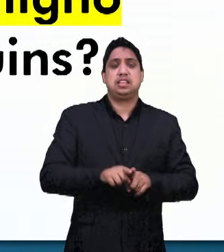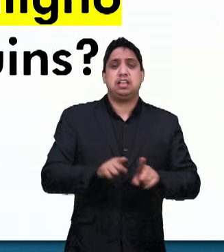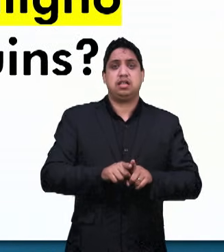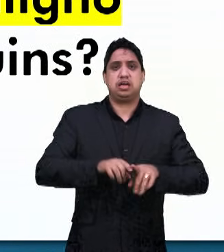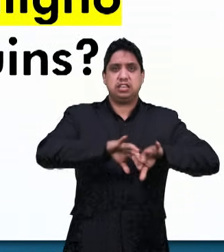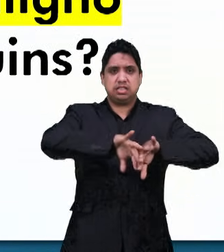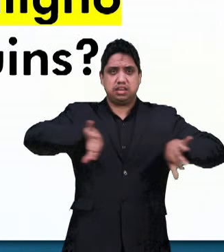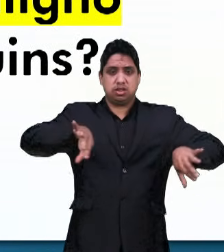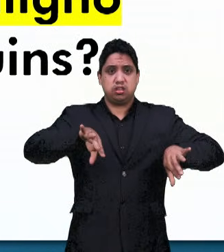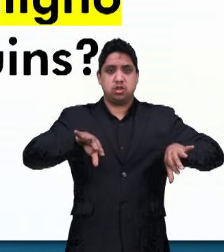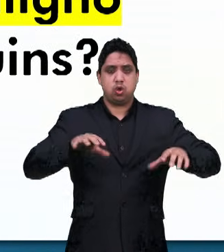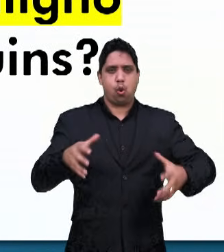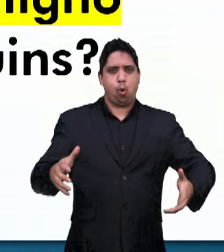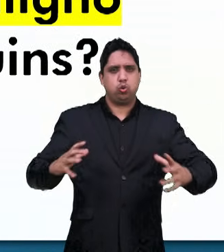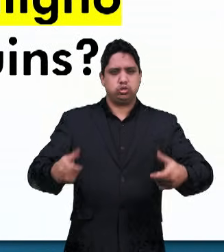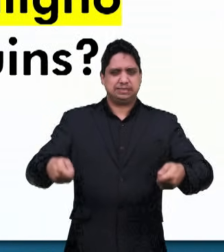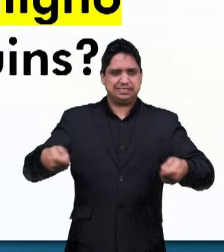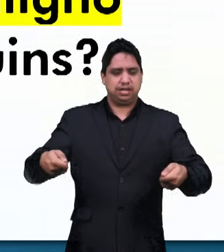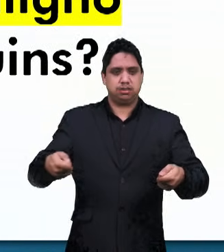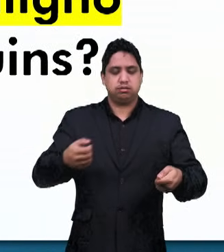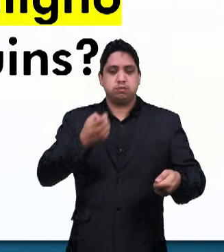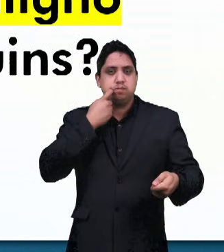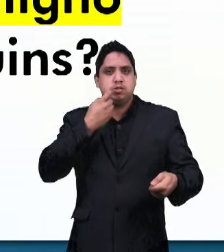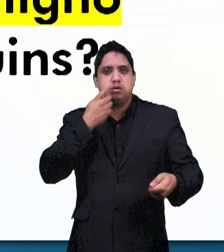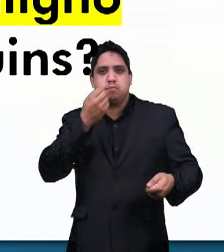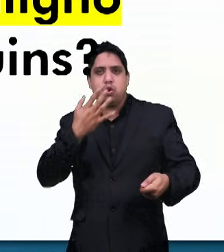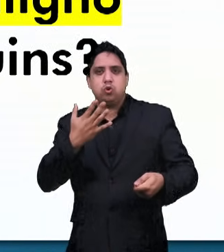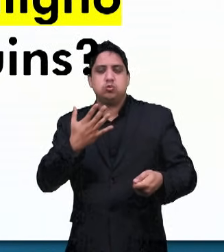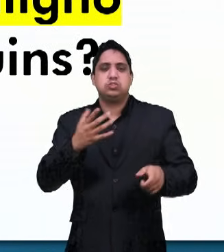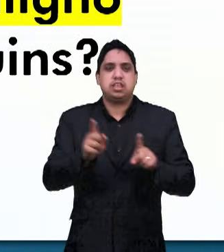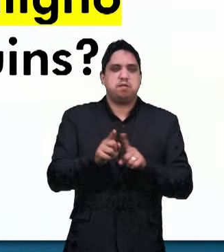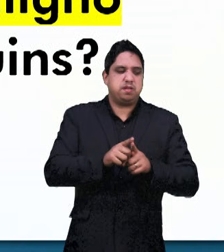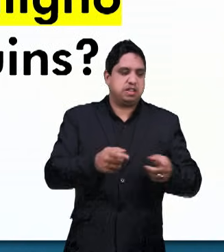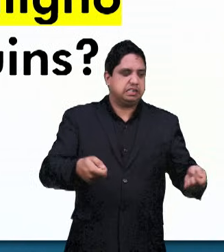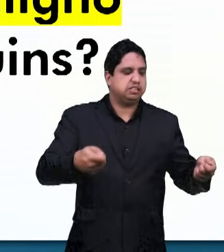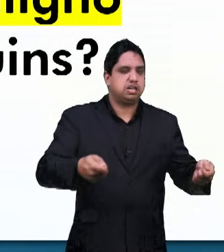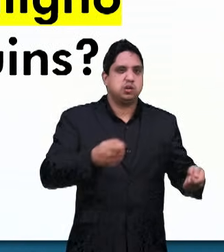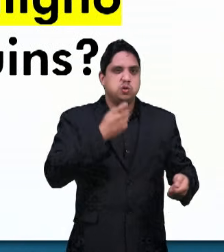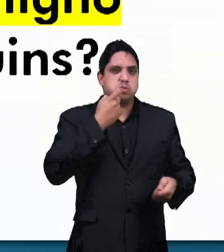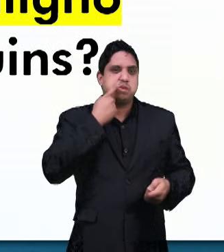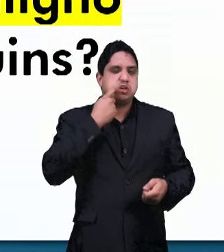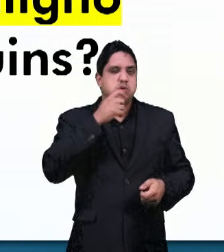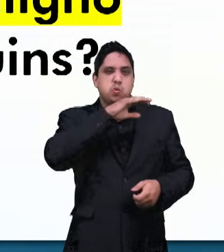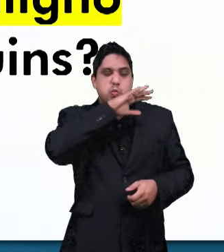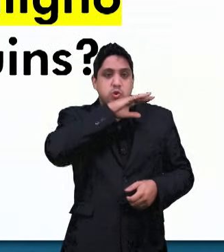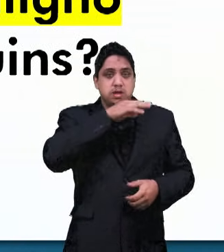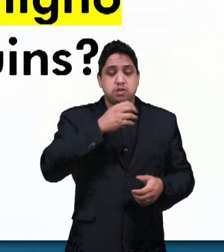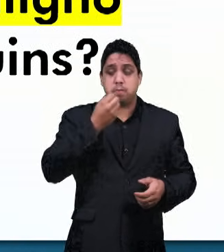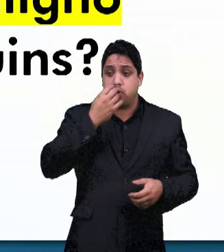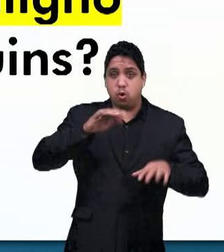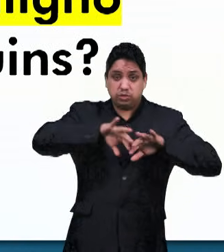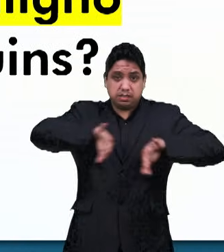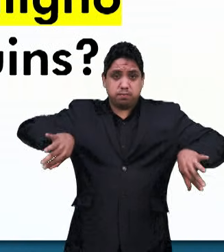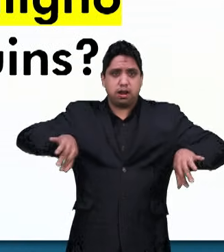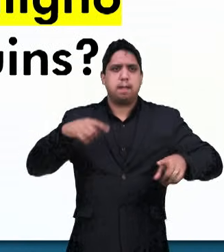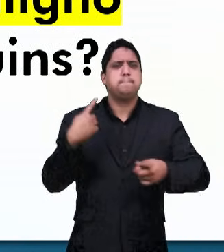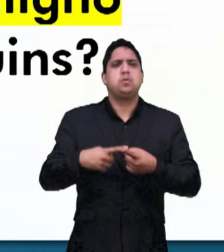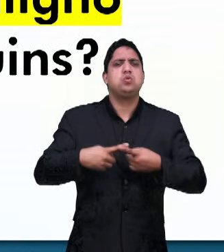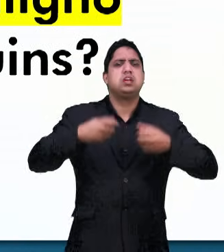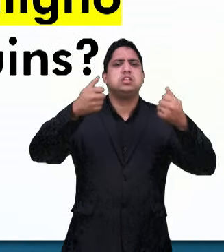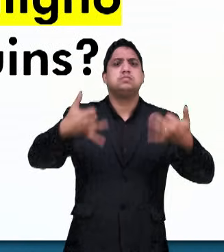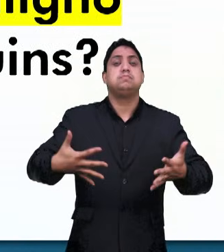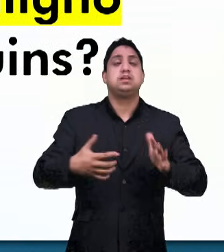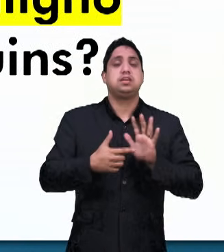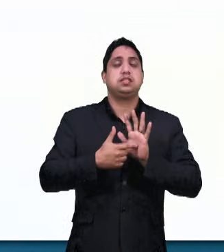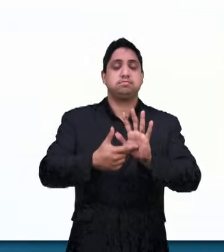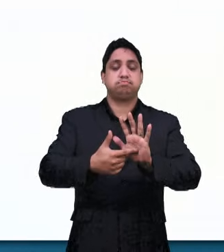séparer les paniers des poissons bons de ceux qui sont mauvais? Citez les raisons